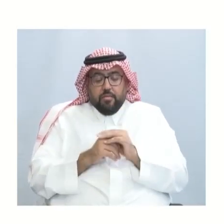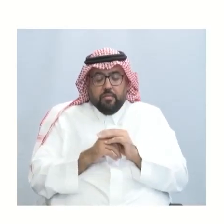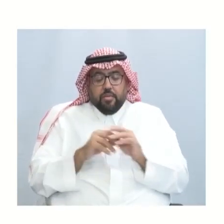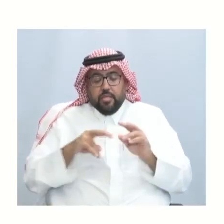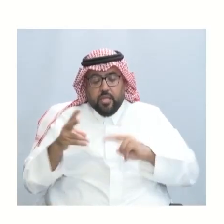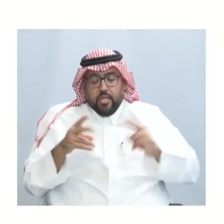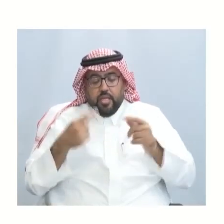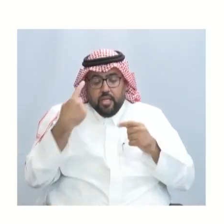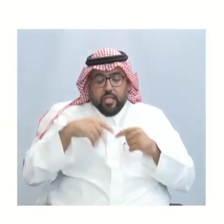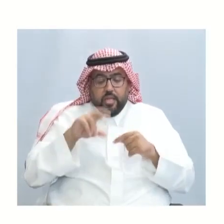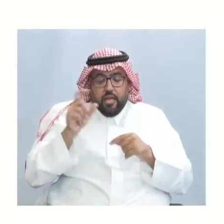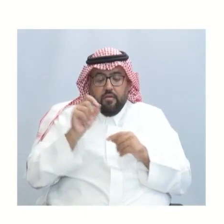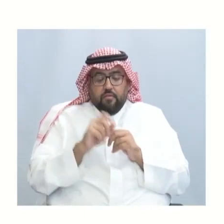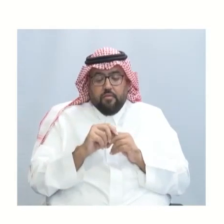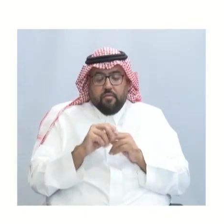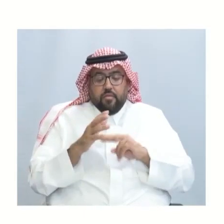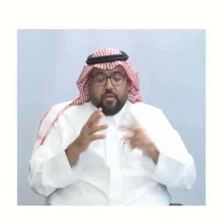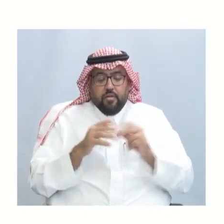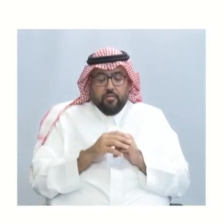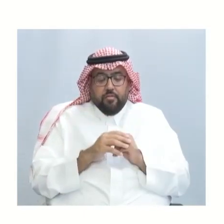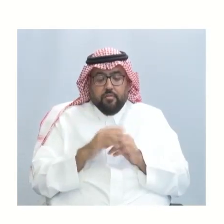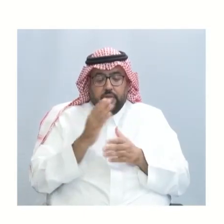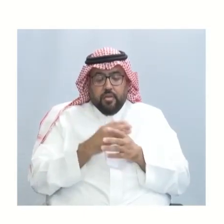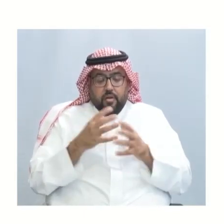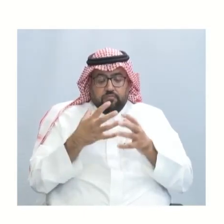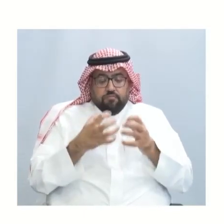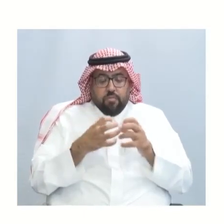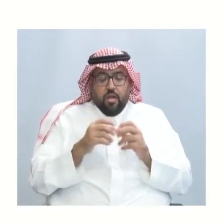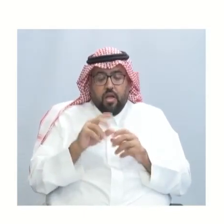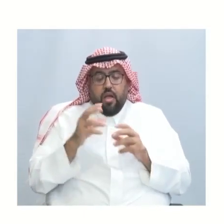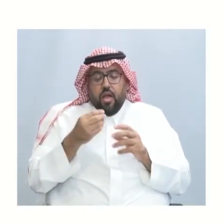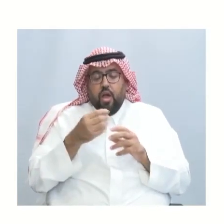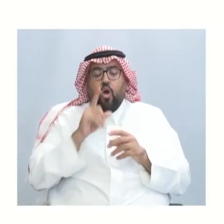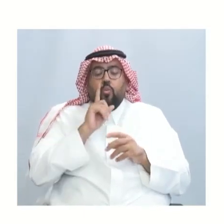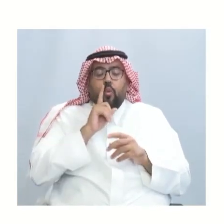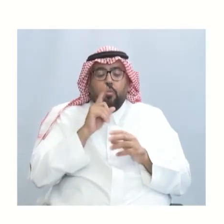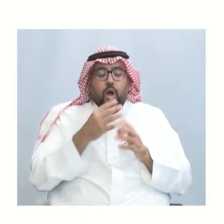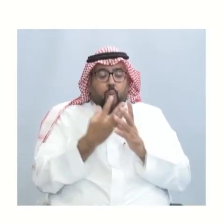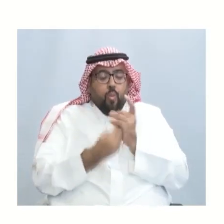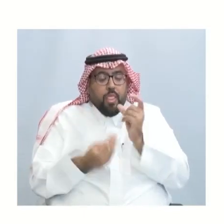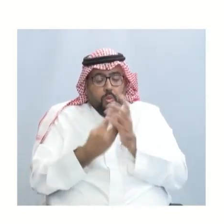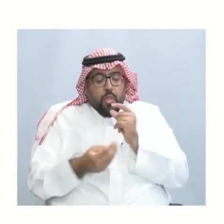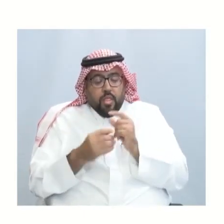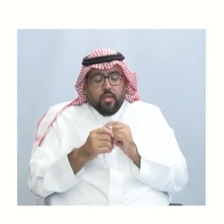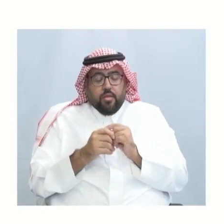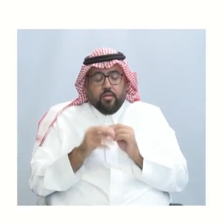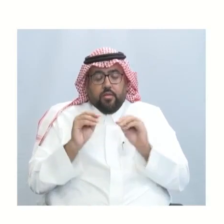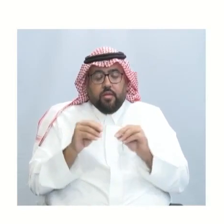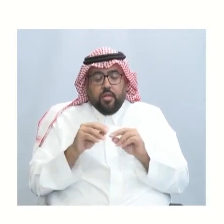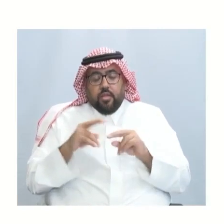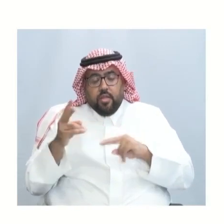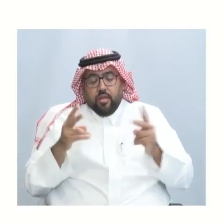الاطراف هنا نلاحظ انها لا تتغير لانها تتشبث بفرو امها عند الولاده ولم يحدث لها